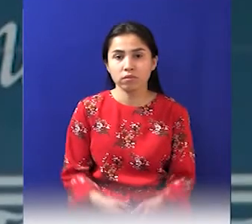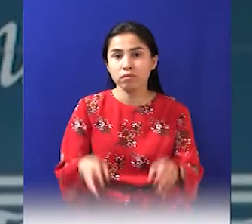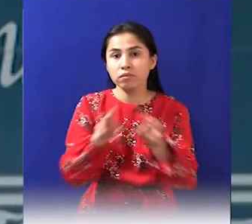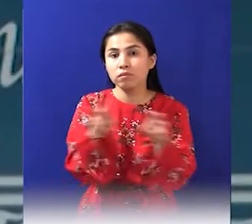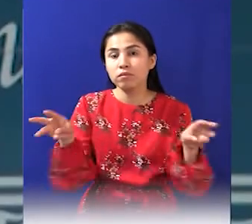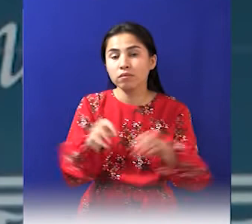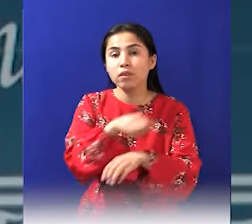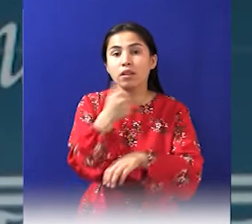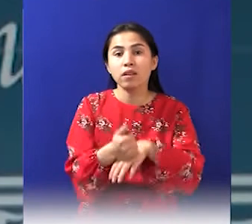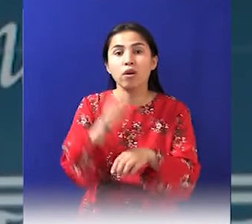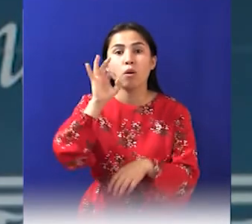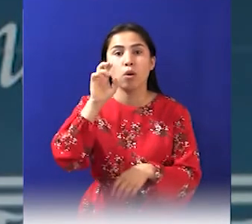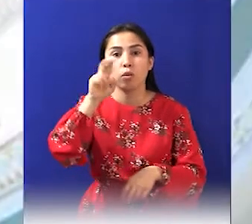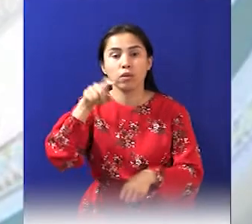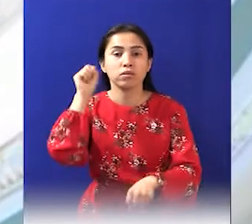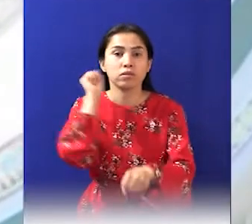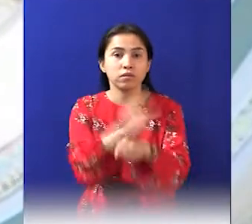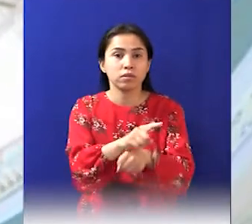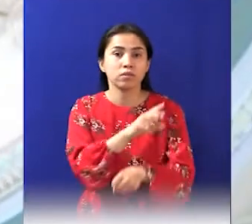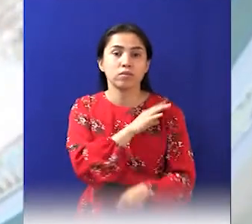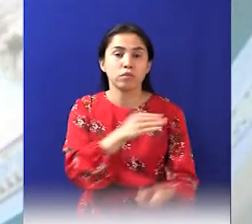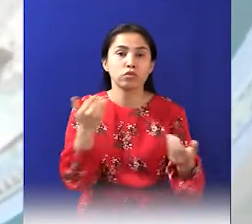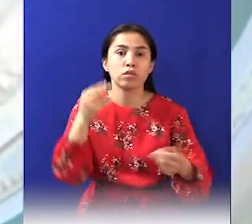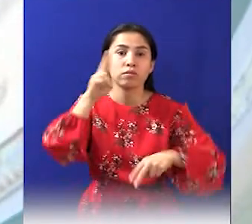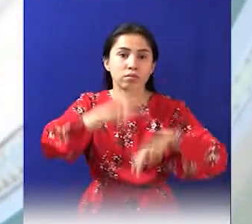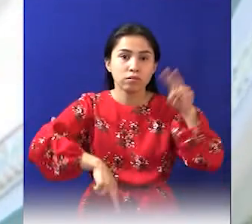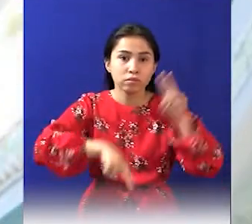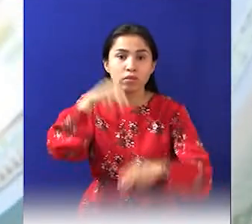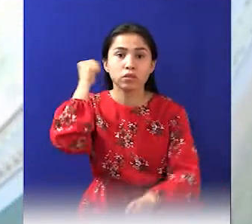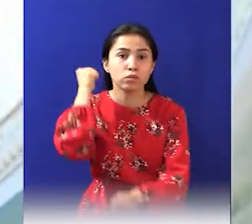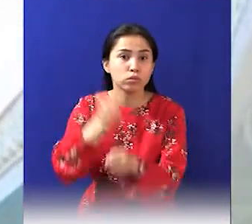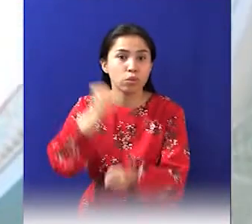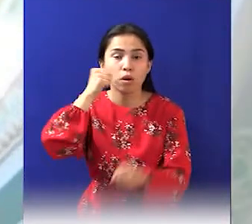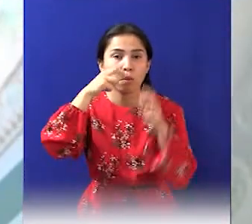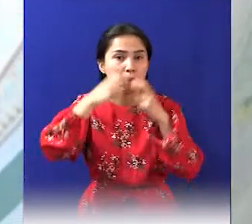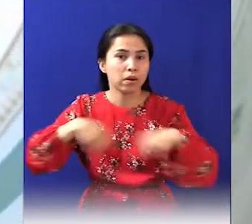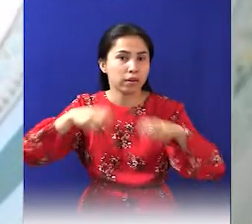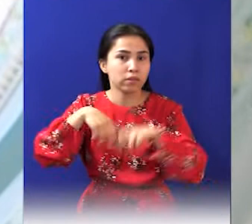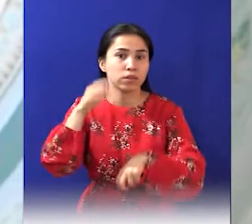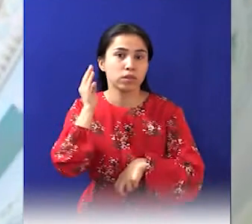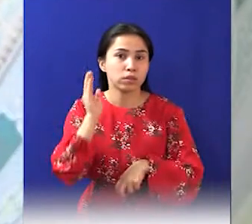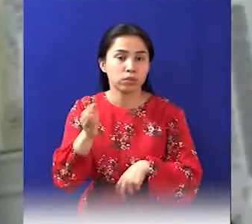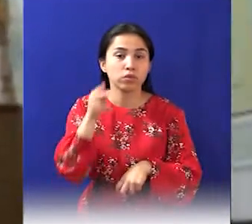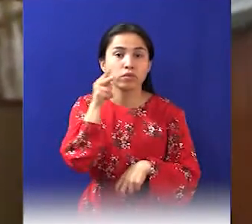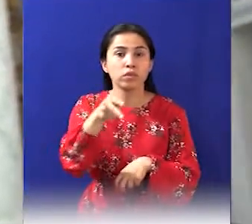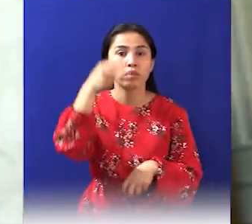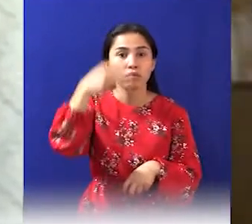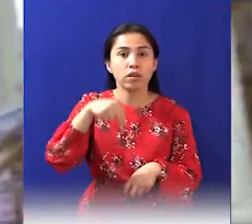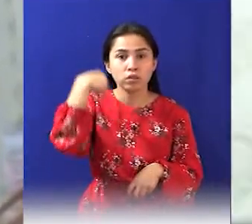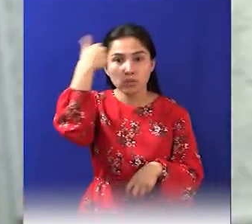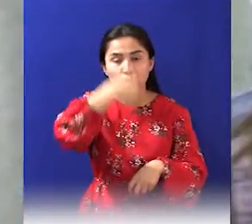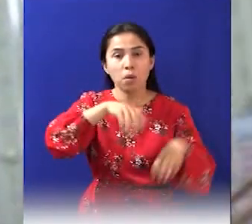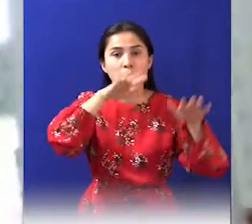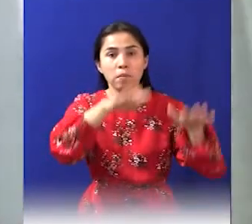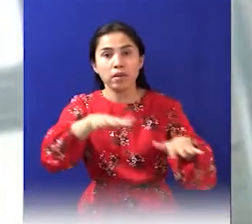құлшылықтардың, қайырымды істердің сауабы мың еселеп жазылатын түн. Осы кеште барлық періштелер жер бетіне ізгі амалдар үшін жіберіледі және мың айдың сауабын нәсіп етеді.